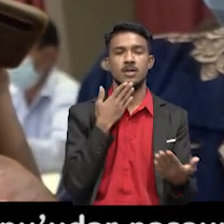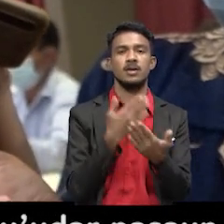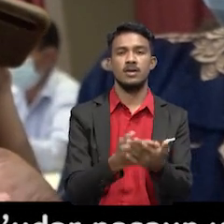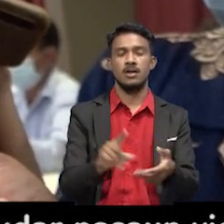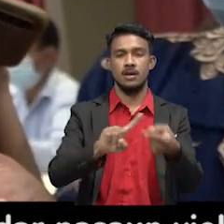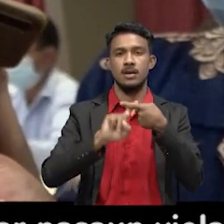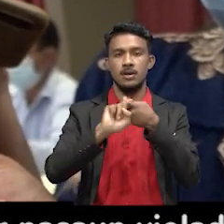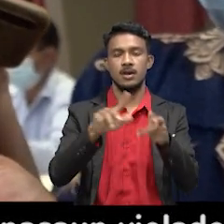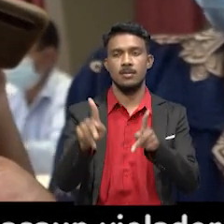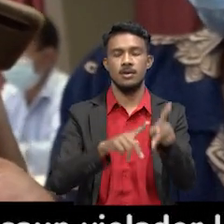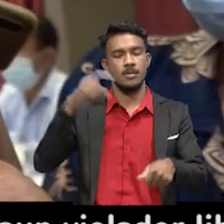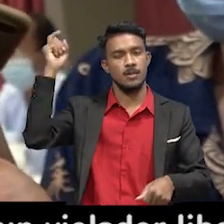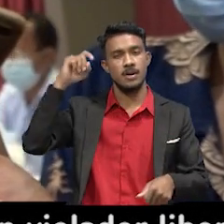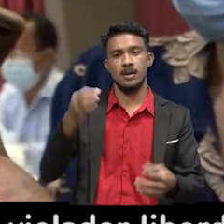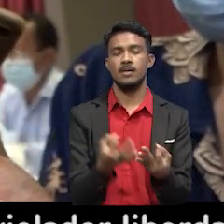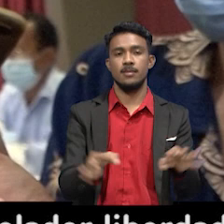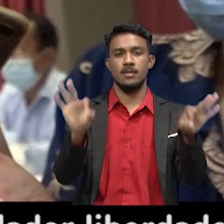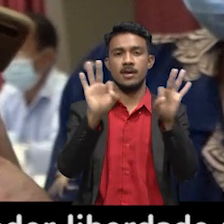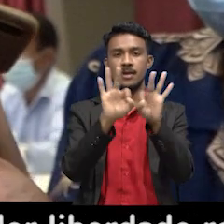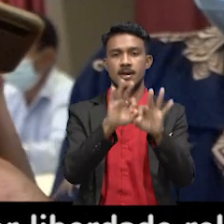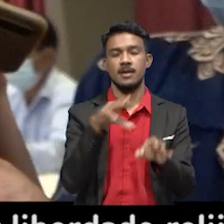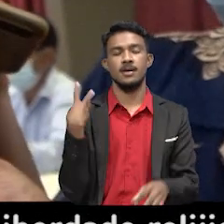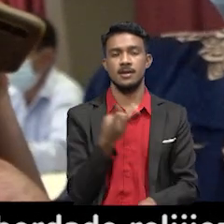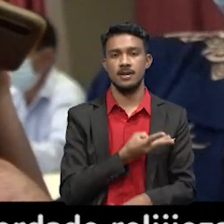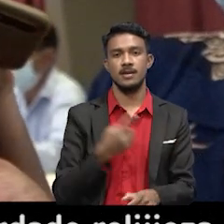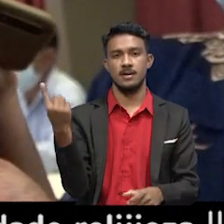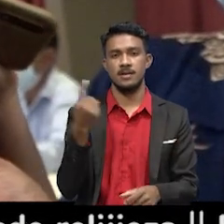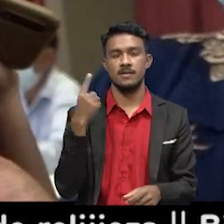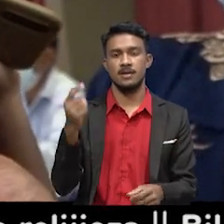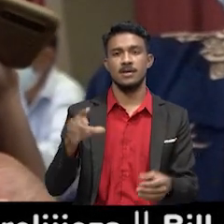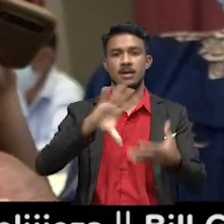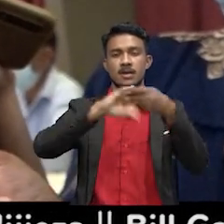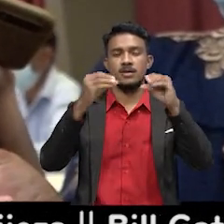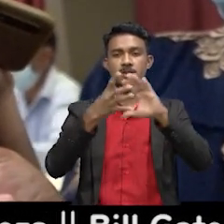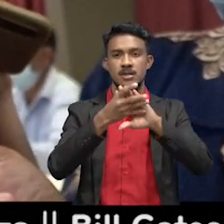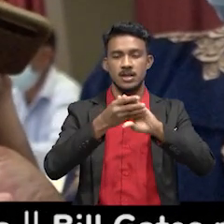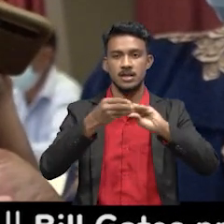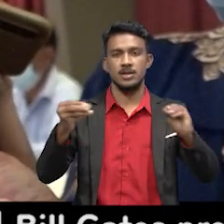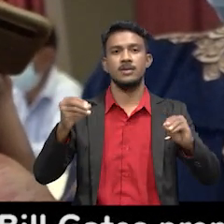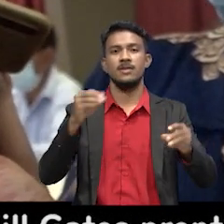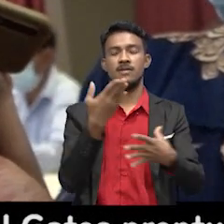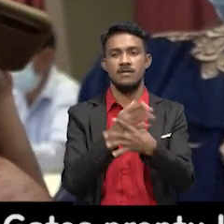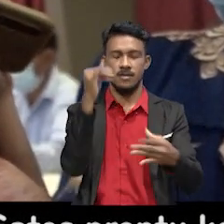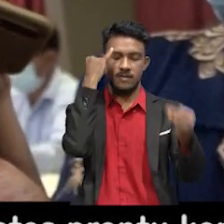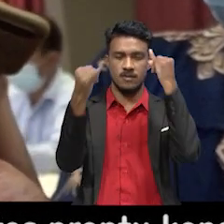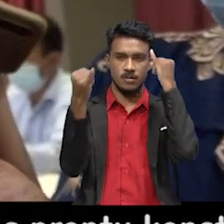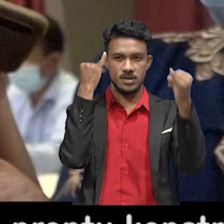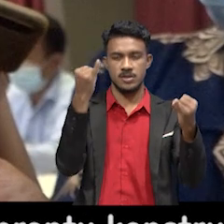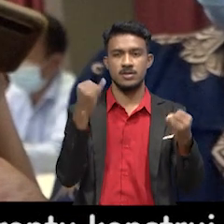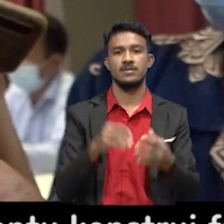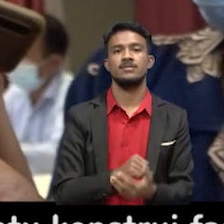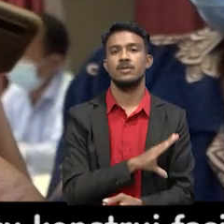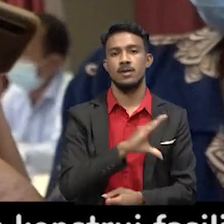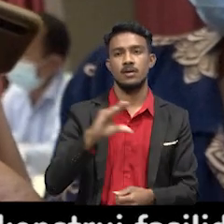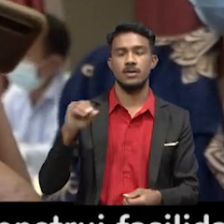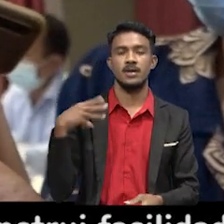mulai soal tahun ini dan ini importante kita si lain experience sama susu region Bema, di experience di Malaysia, di Filipina